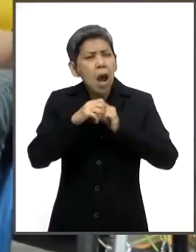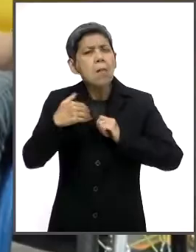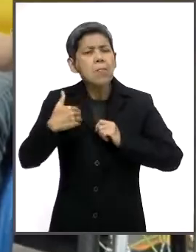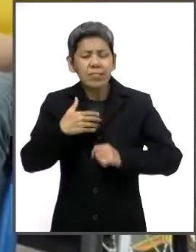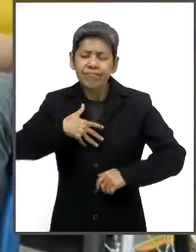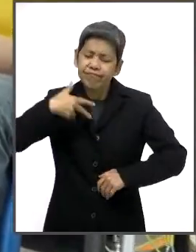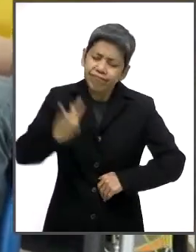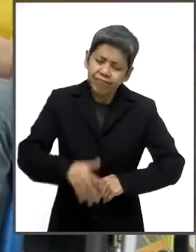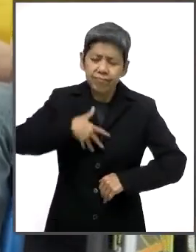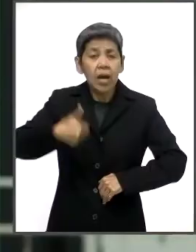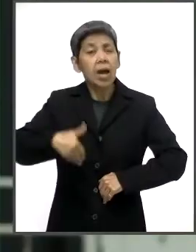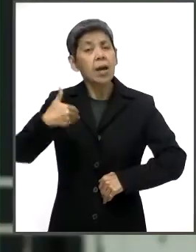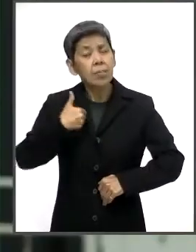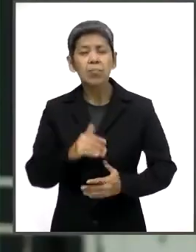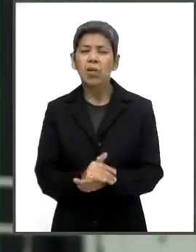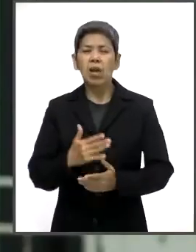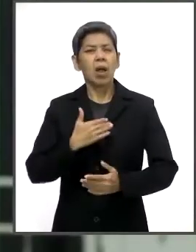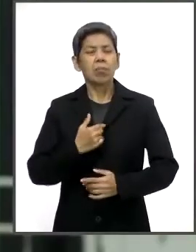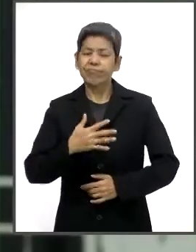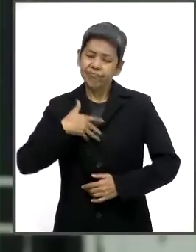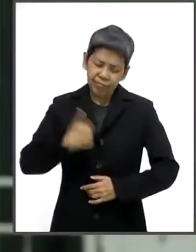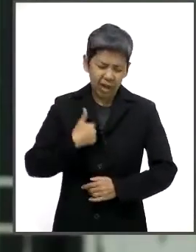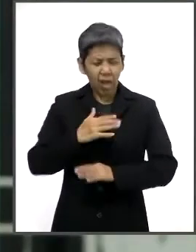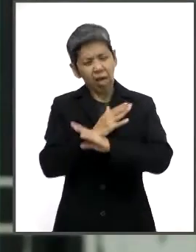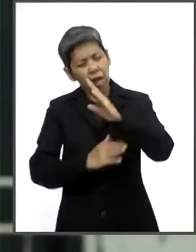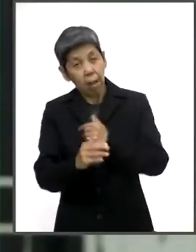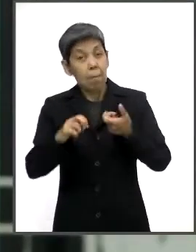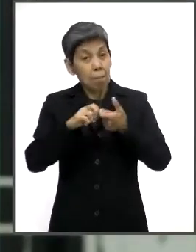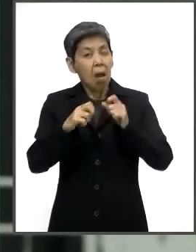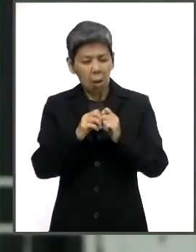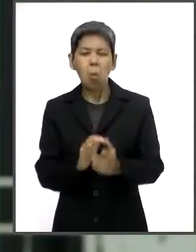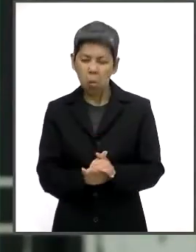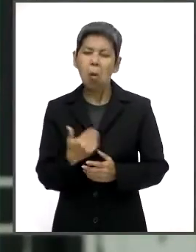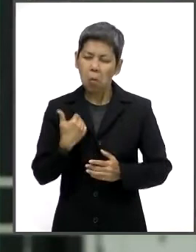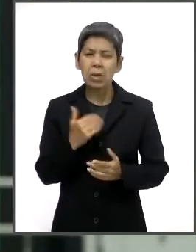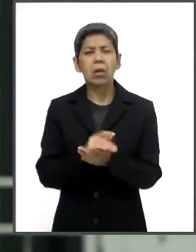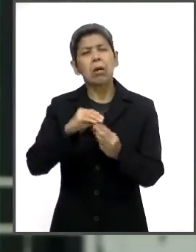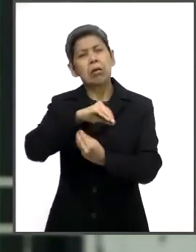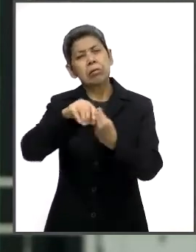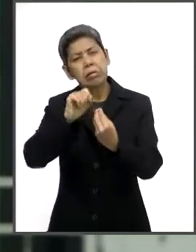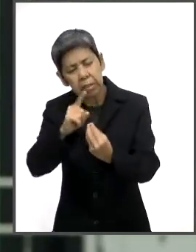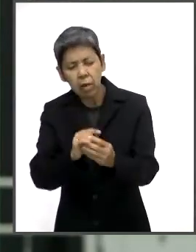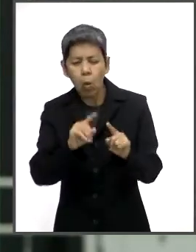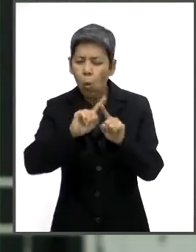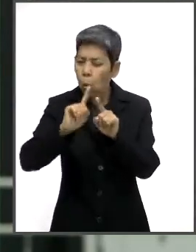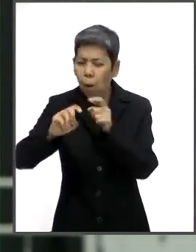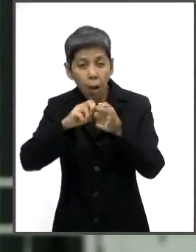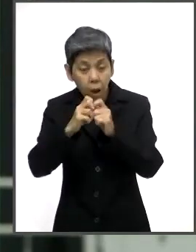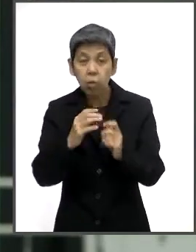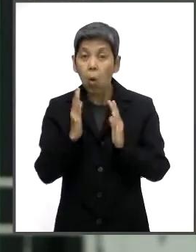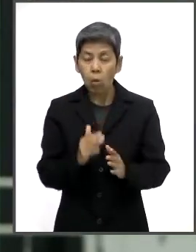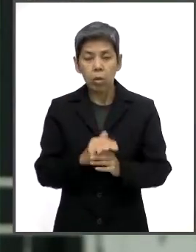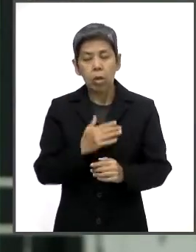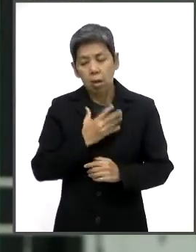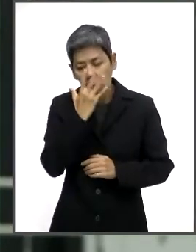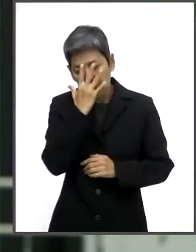ญหาแล้วรู้สึกท้อหรือว่ารู้สึกที่รับตัวเองไม่ได้เพราะปัญหาเดี๋ยวนี้มีเยอะเนาะด้วยภาวะเศรษฐกิจด้วยภาวะหลายๆด้านนะคะบ